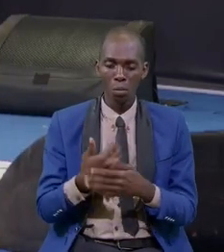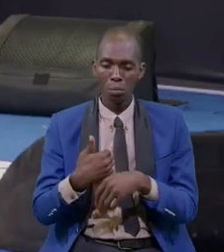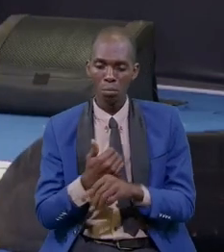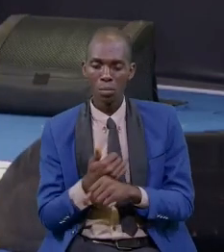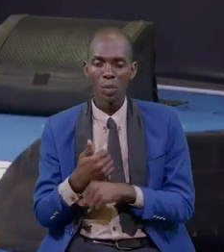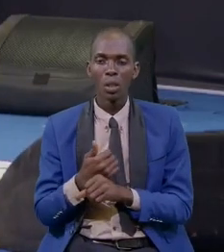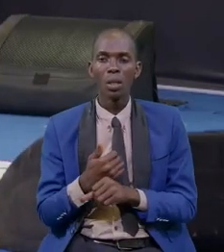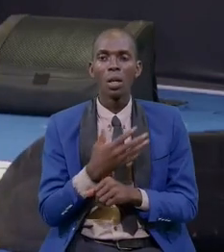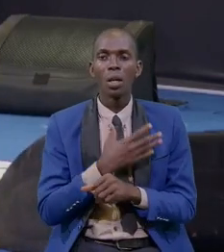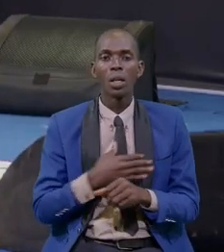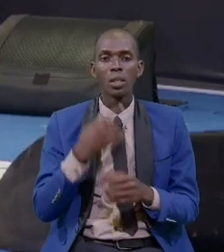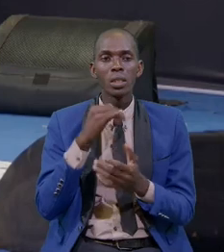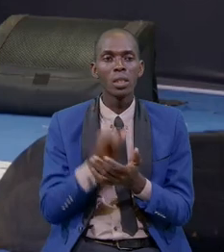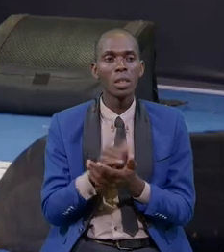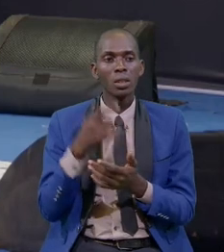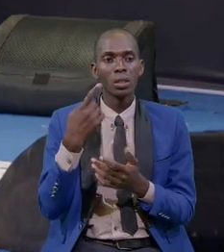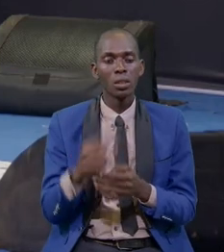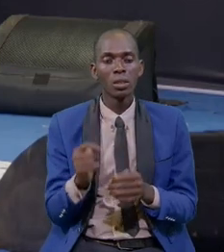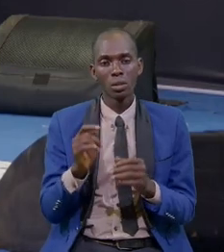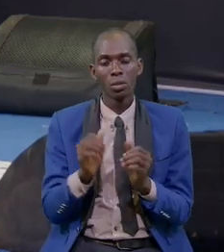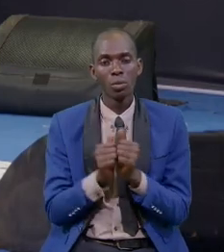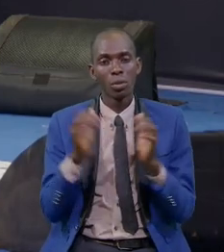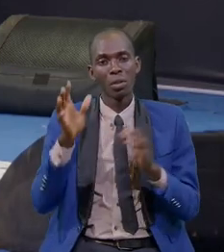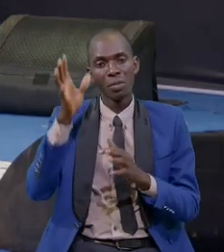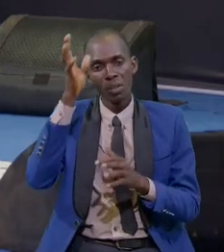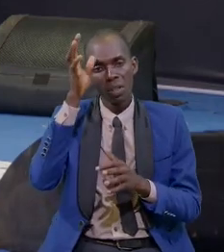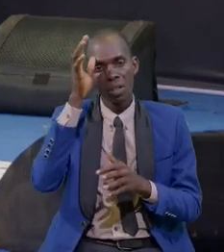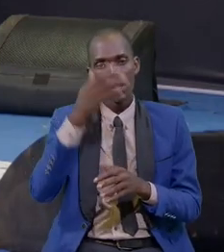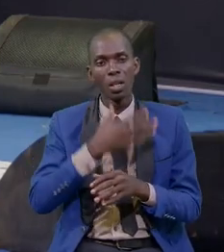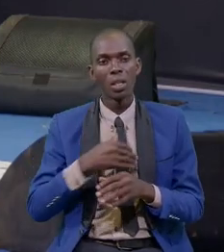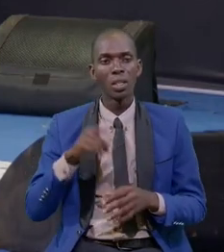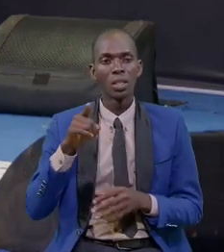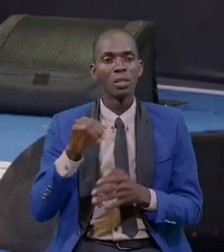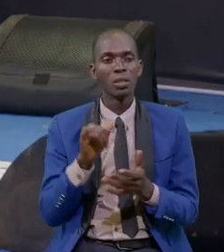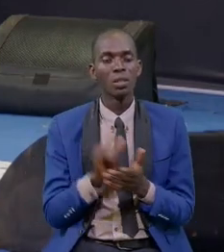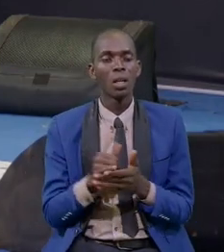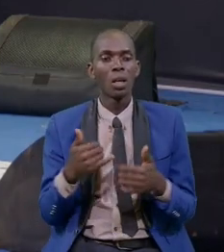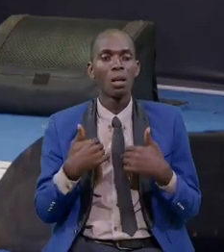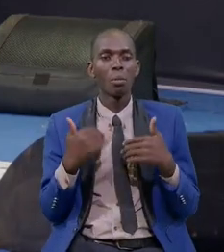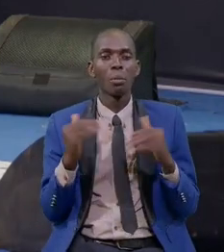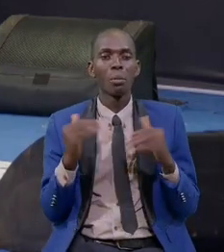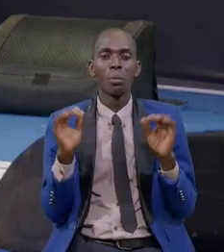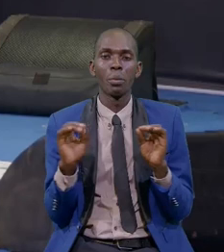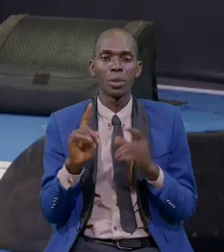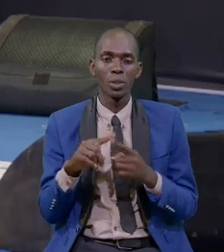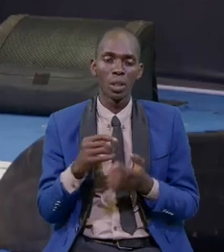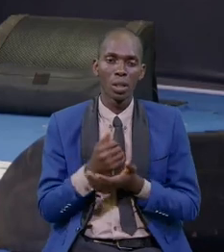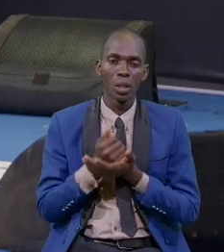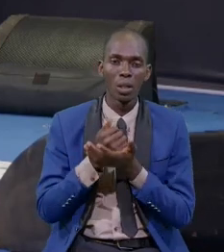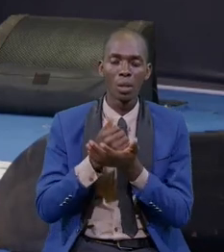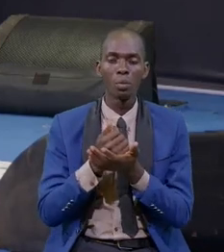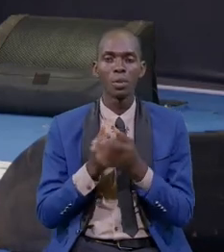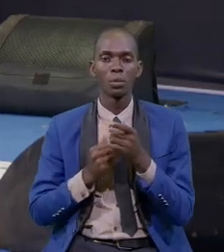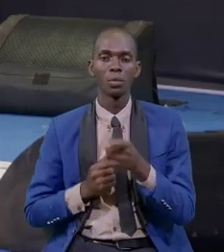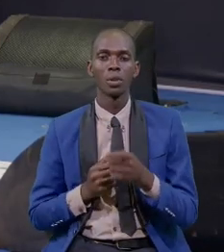Et il dit que, et l'orphelin qui manquait d'appui, il m'avait